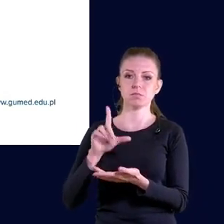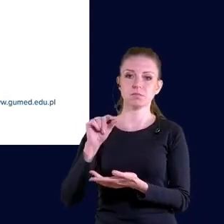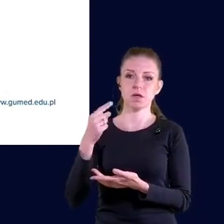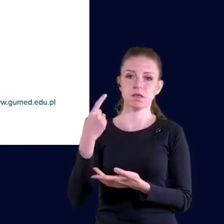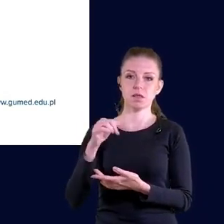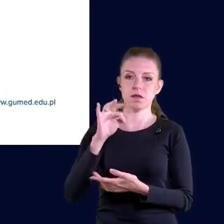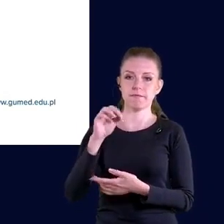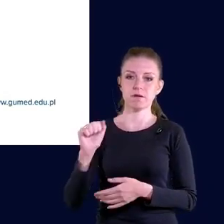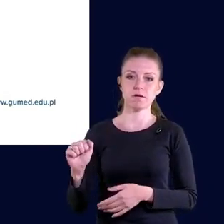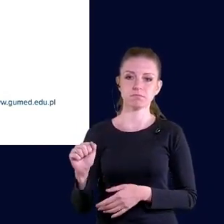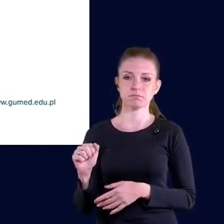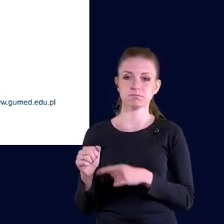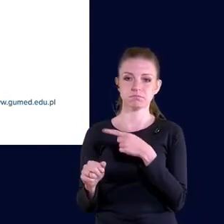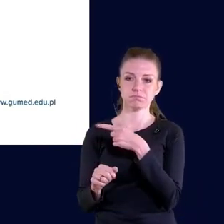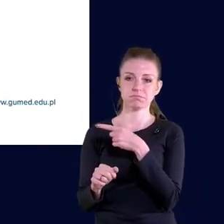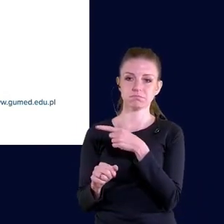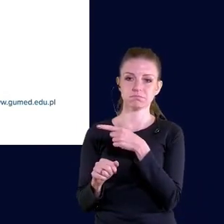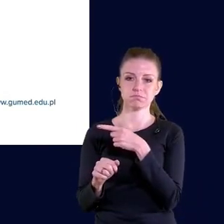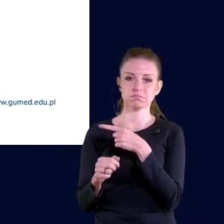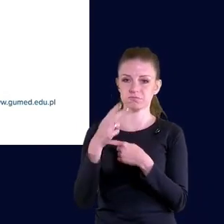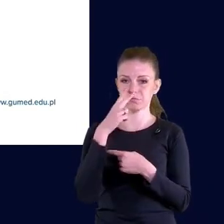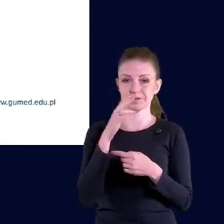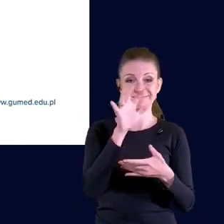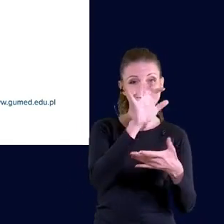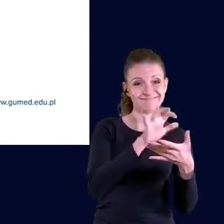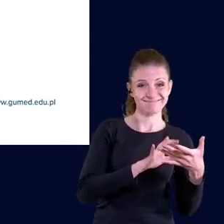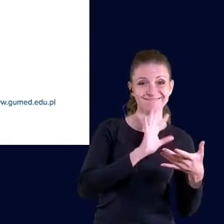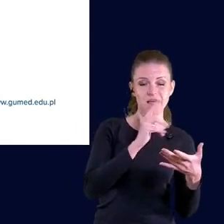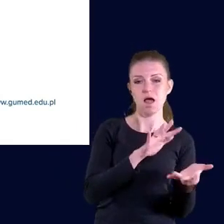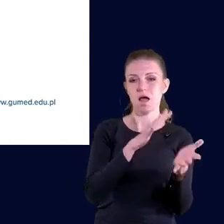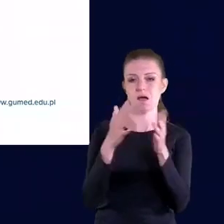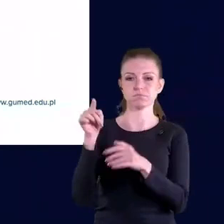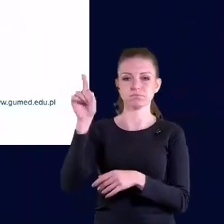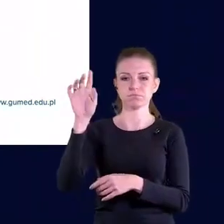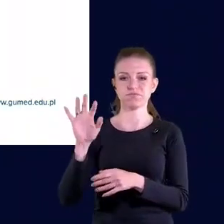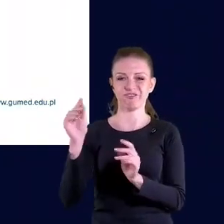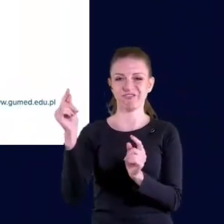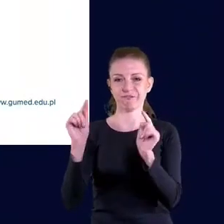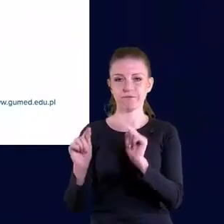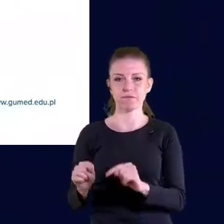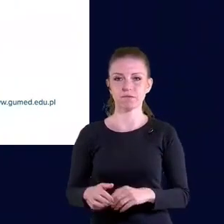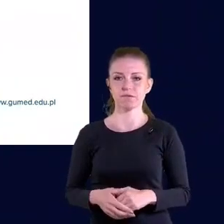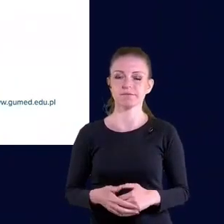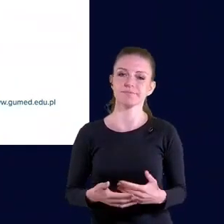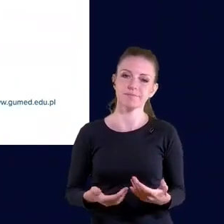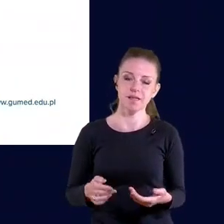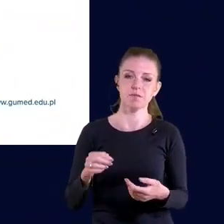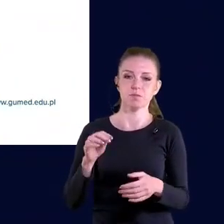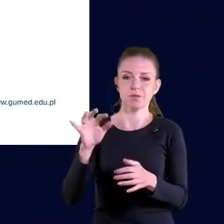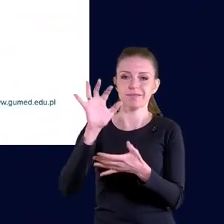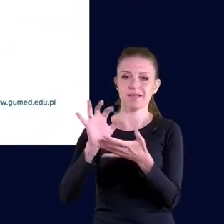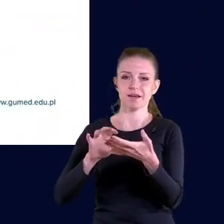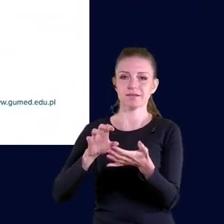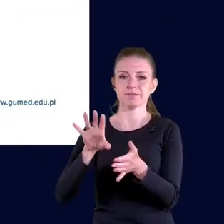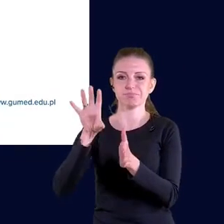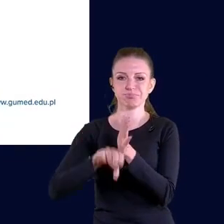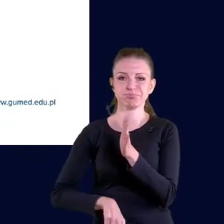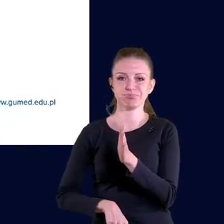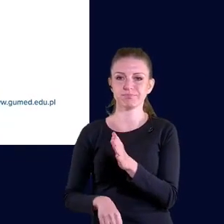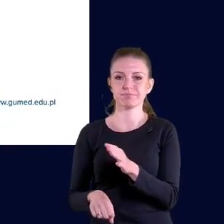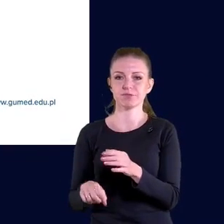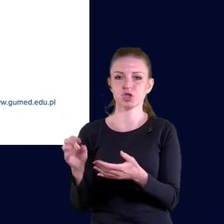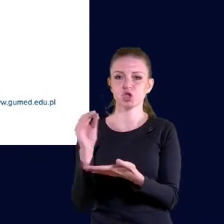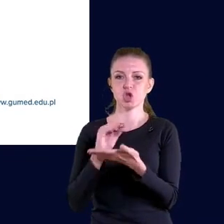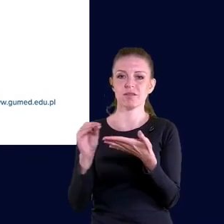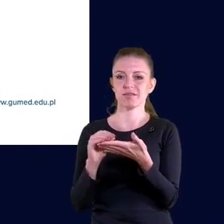PDF a znowuż jakaś struktura i właściwości pliku powodowały podczas tej operacji kontekście psów czcionka się psuła tak